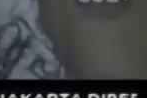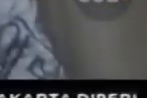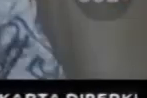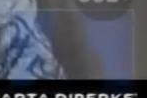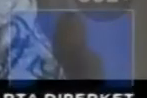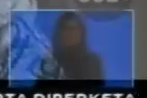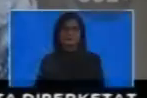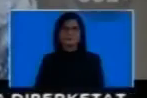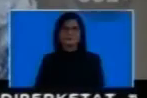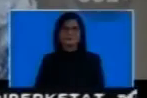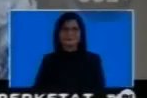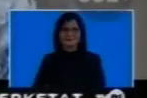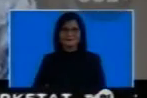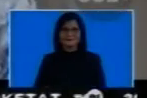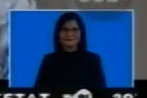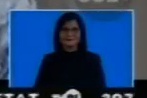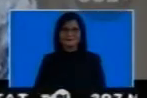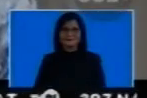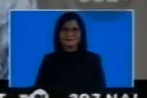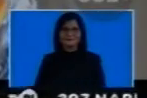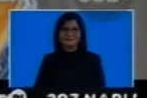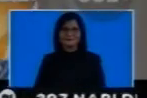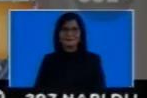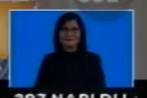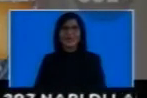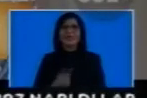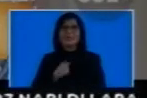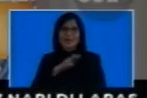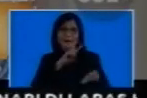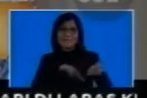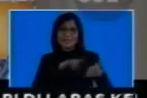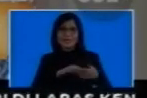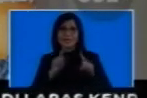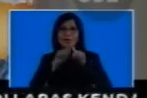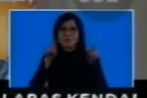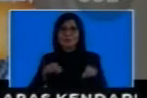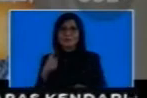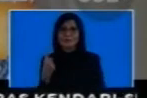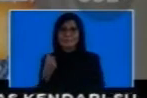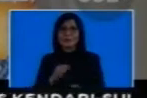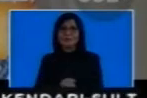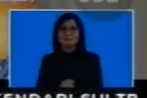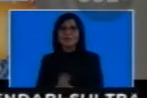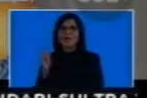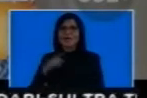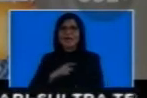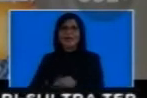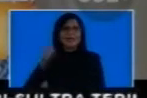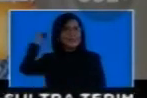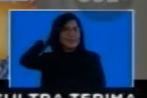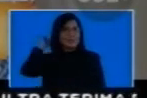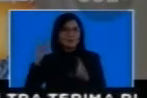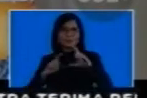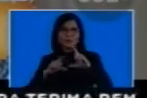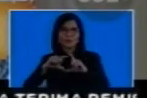Saya akan bacakan surat pertama dari Ibu Santi Kusuma Dewi, Guru SMP